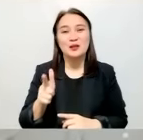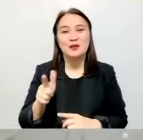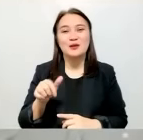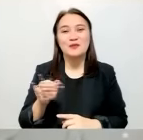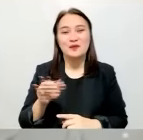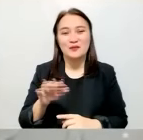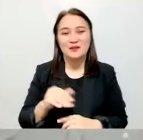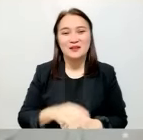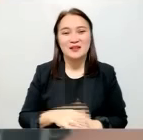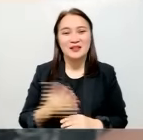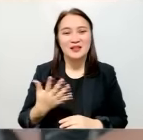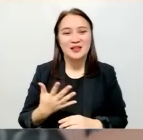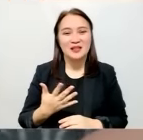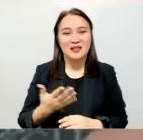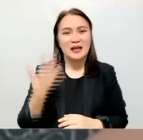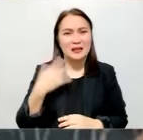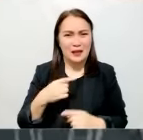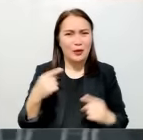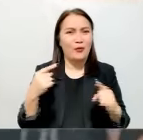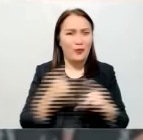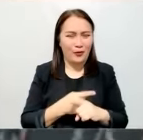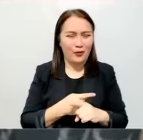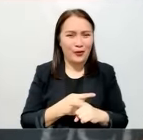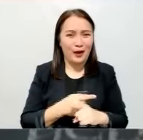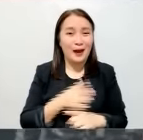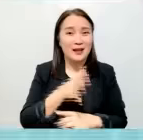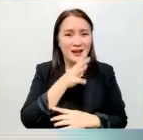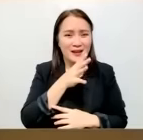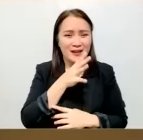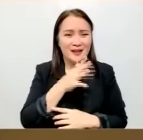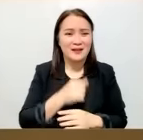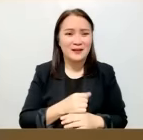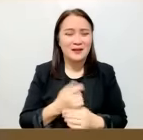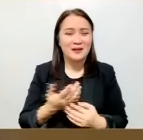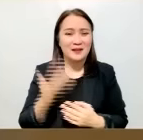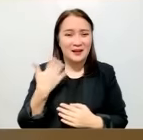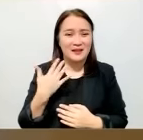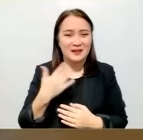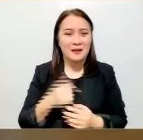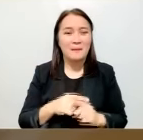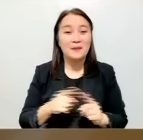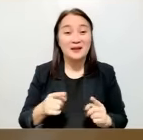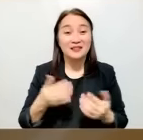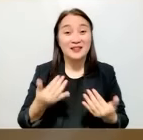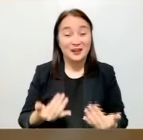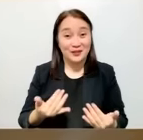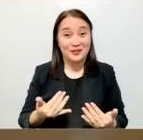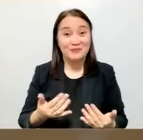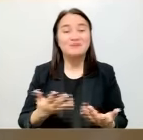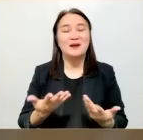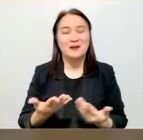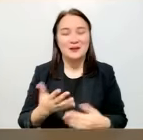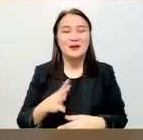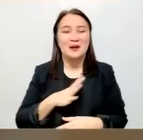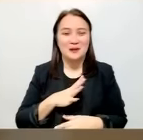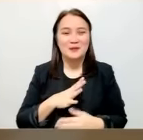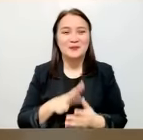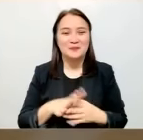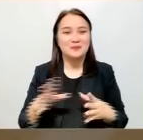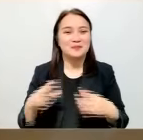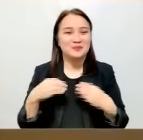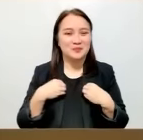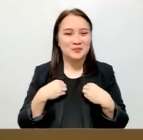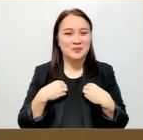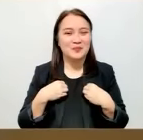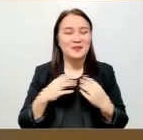kasi ang magulang ni Heart noon sa relasyon nila ni Cheese. Sa after party naman, Gina G sa sayawan at kantahan sina